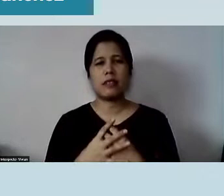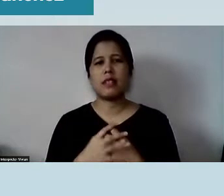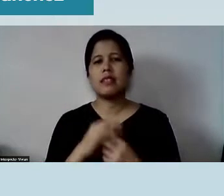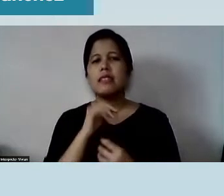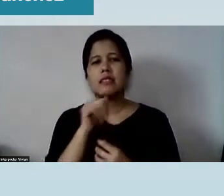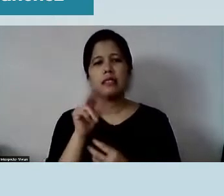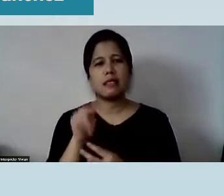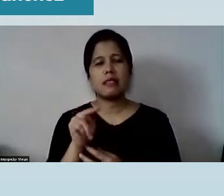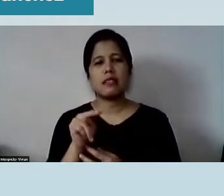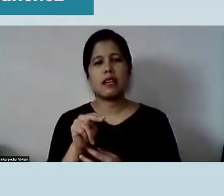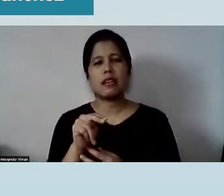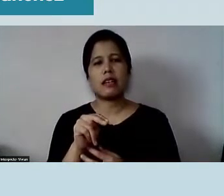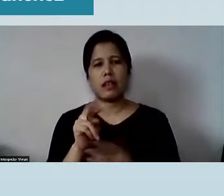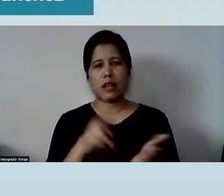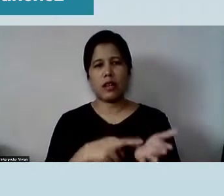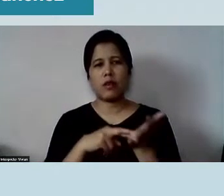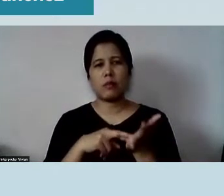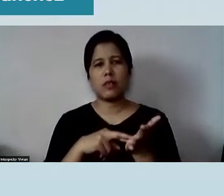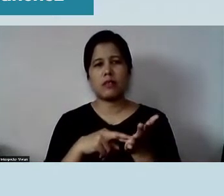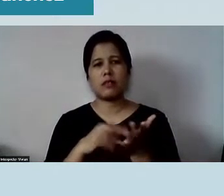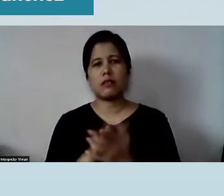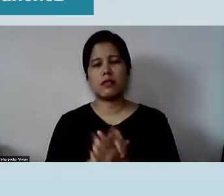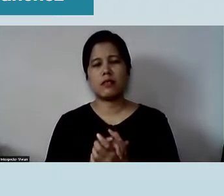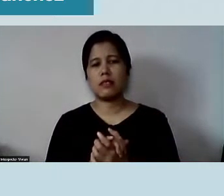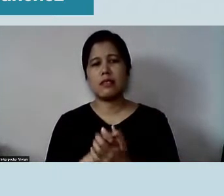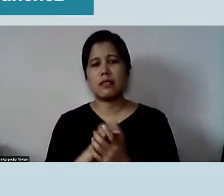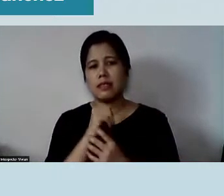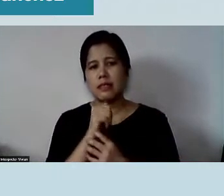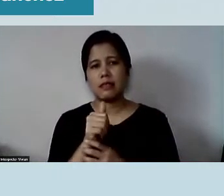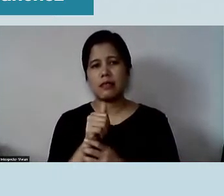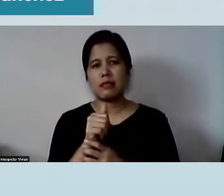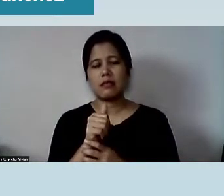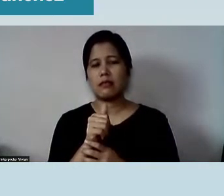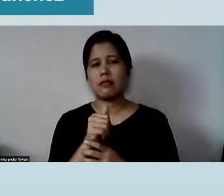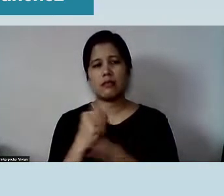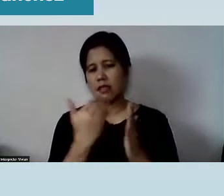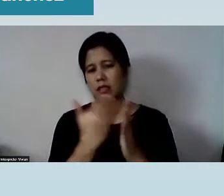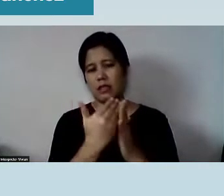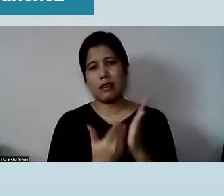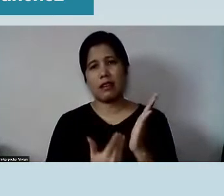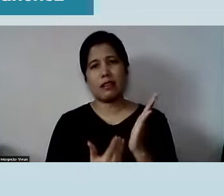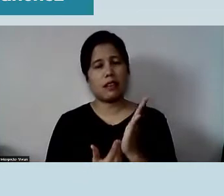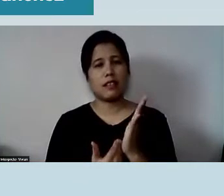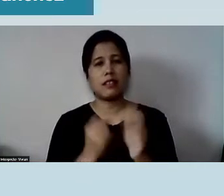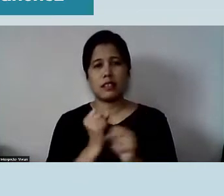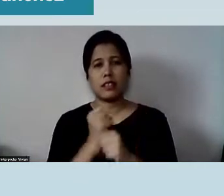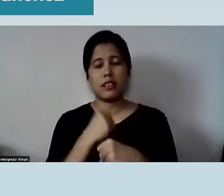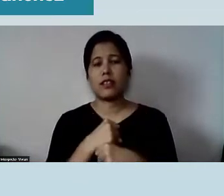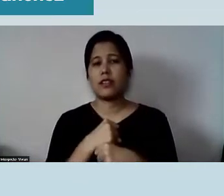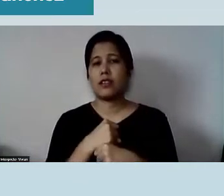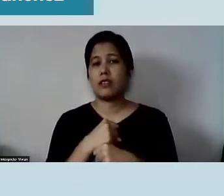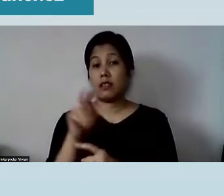mga requirements which are not within the guidelines na ginawa ng NGDA.